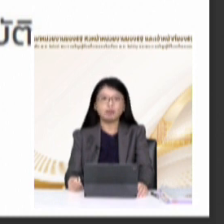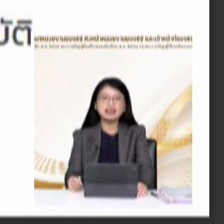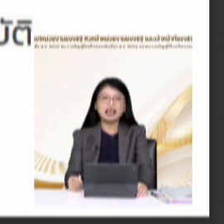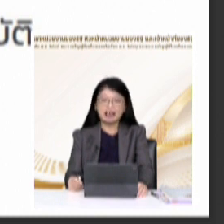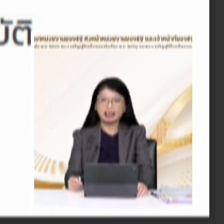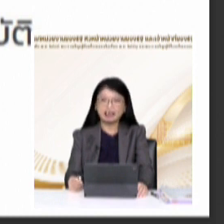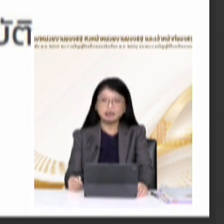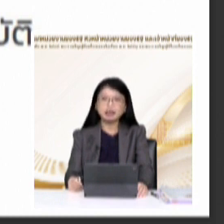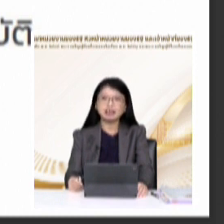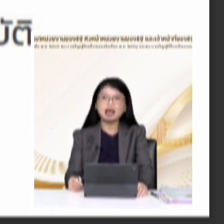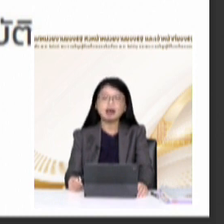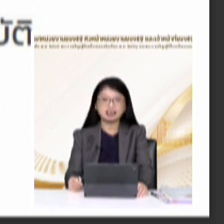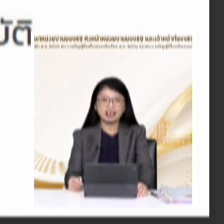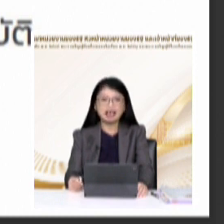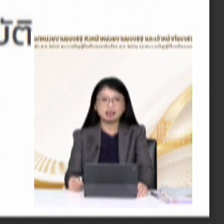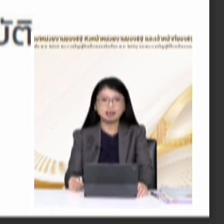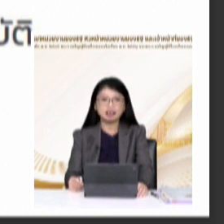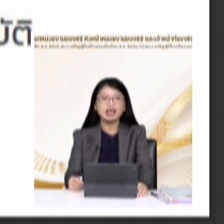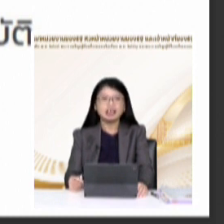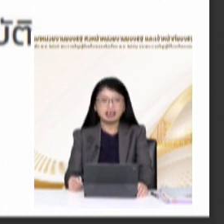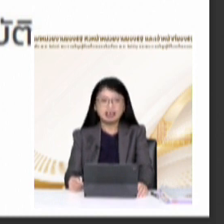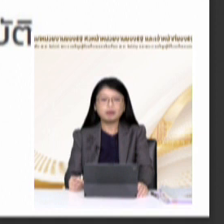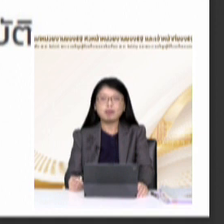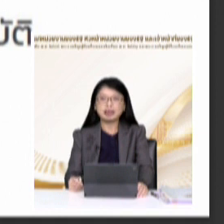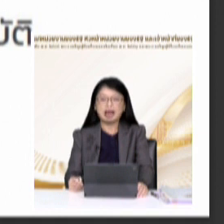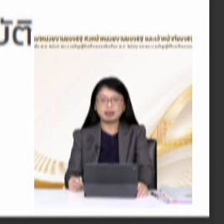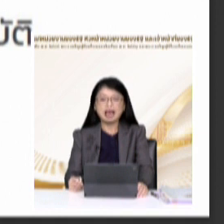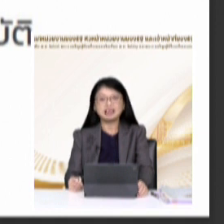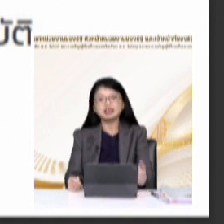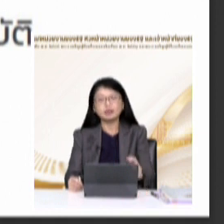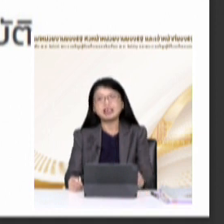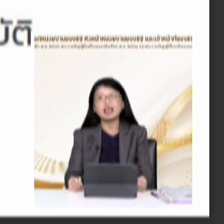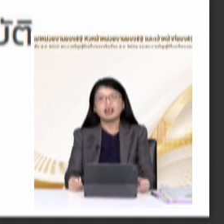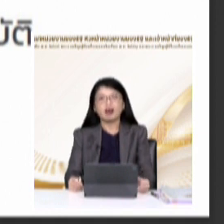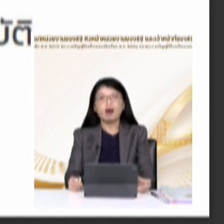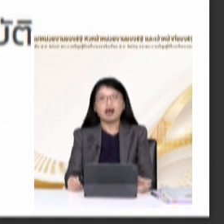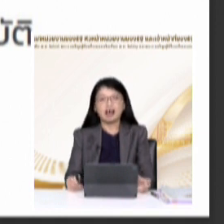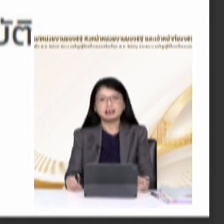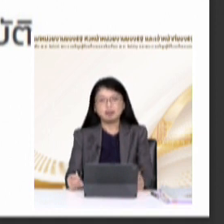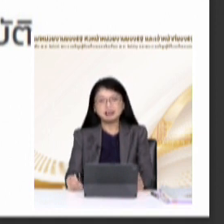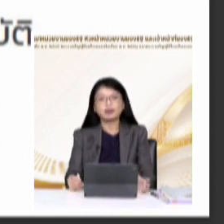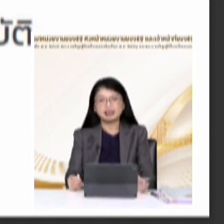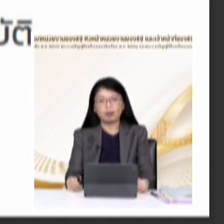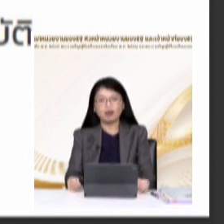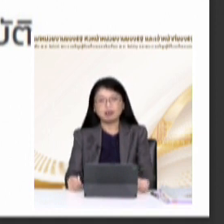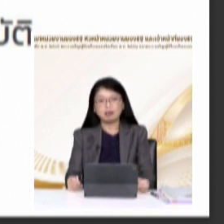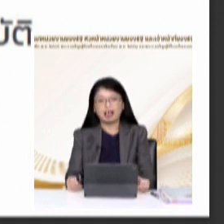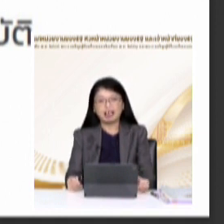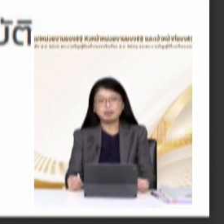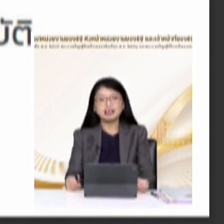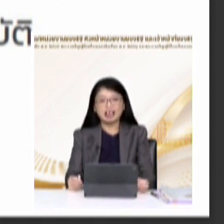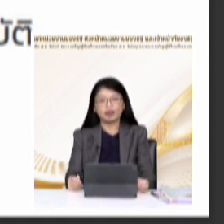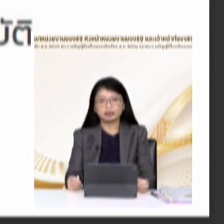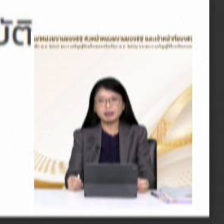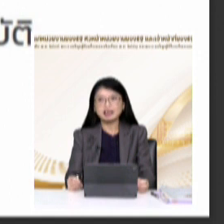วิธีการทางอิเล็กทรอนิกส์เนี่ยมาใช้ในการดำเนินคดีความผิดทางพินัยซึ่งตรงนี้ก็จะมีส่วนเกี่ยวข้องกับการด